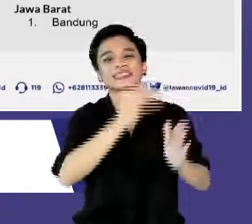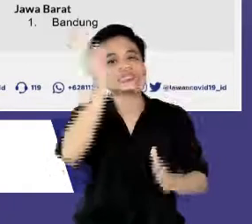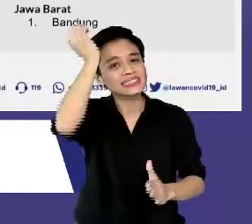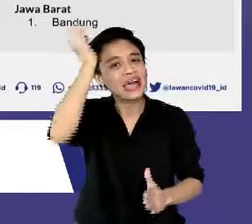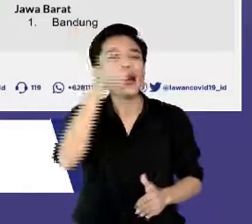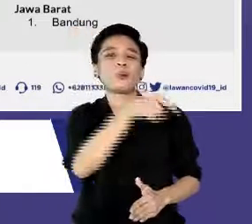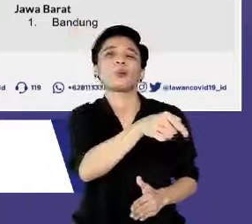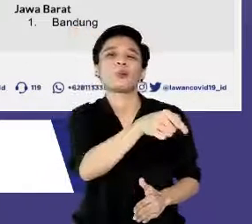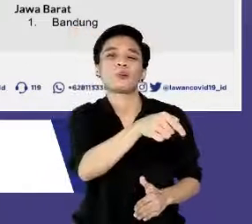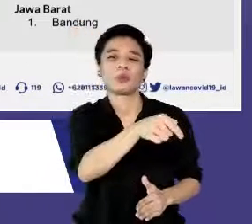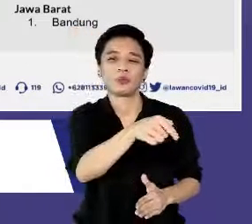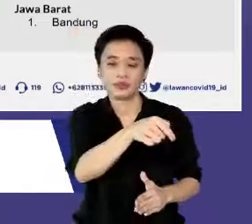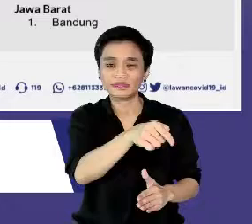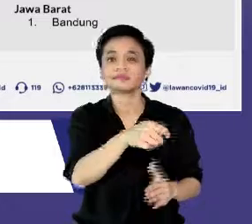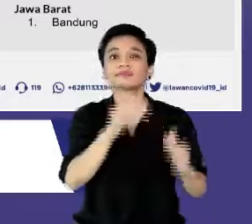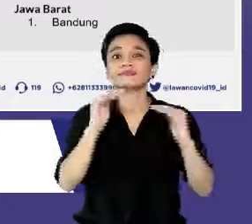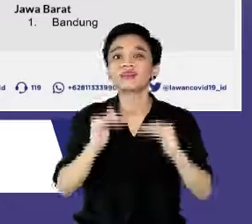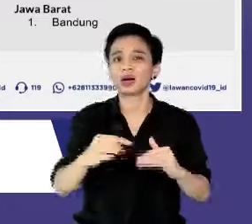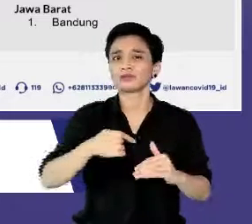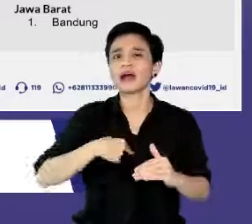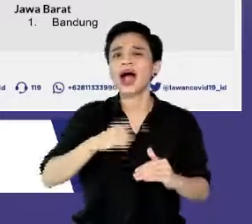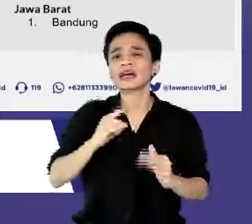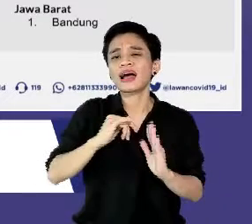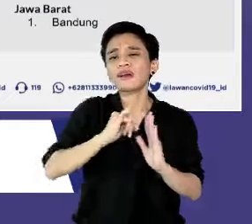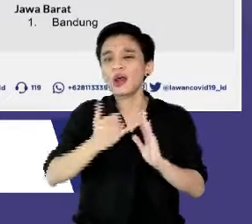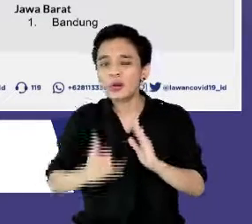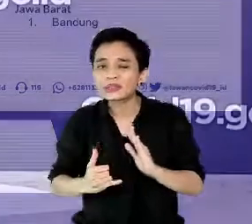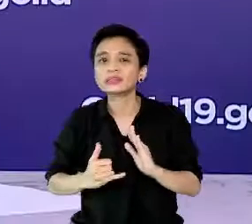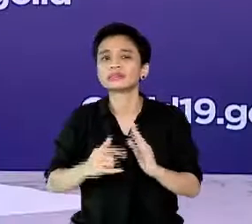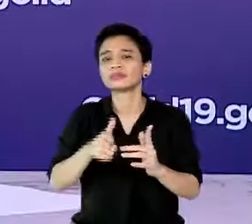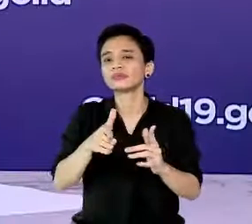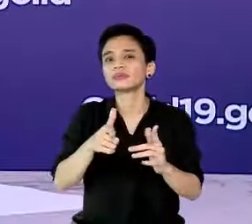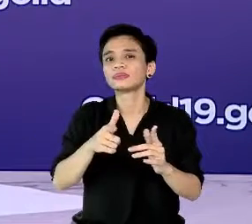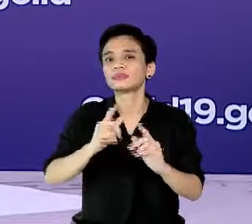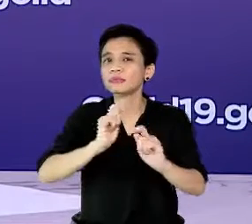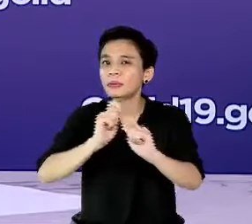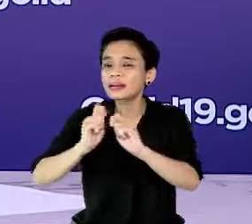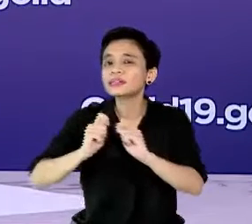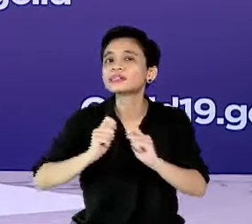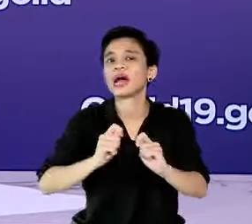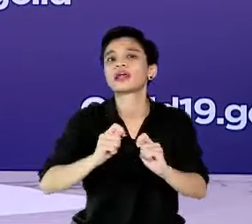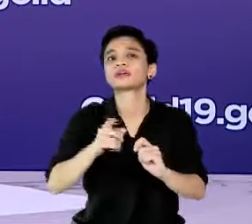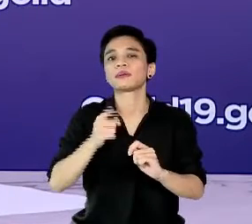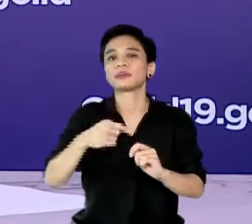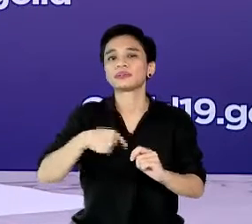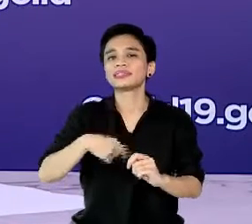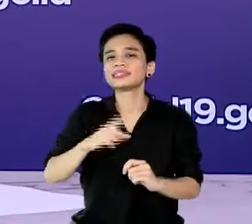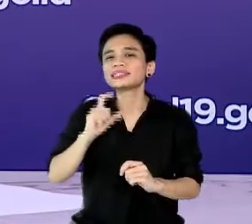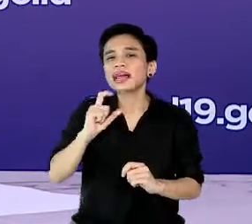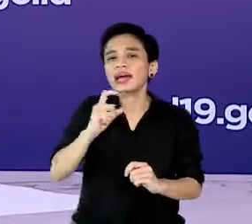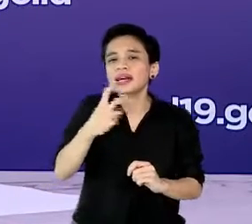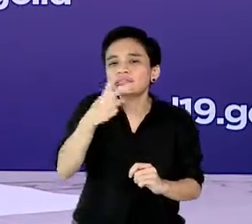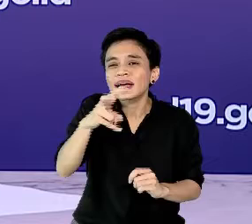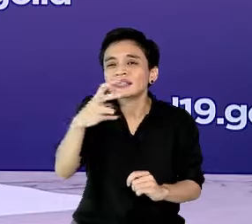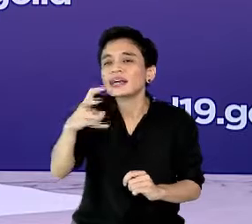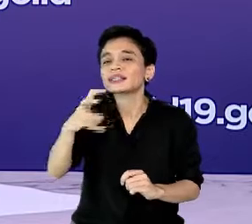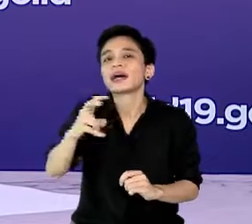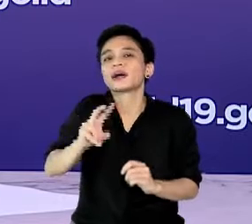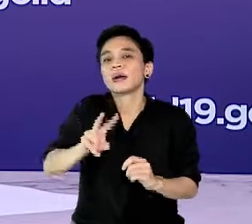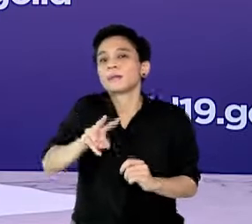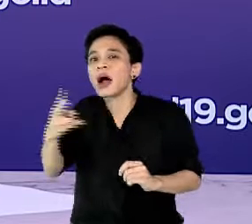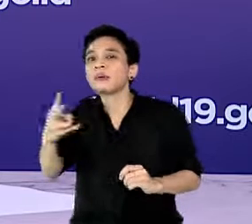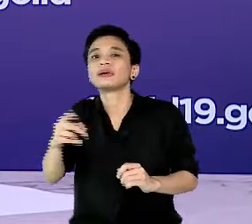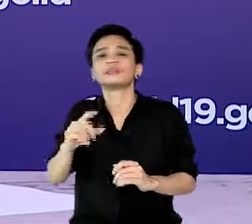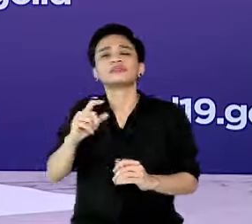evaluasi ini dilakukan demi meningkatkan sensitifitas dari indikator yang ada sehingga pemerintah